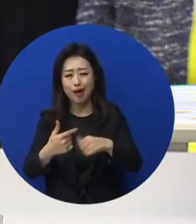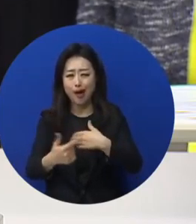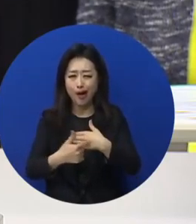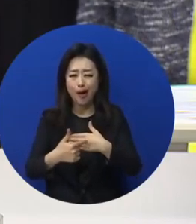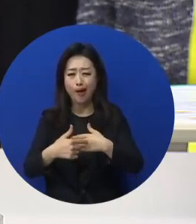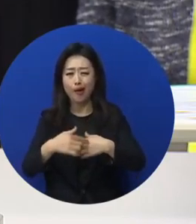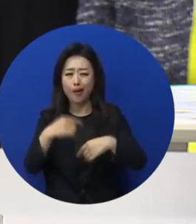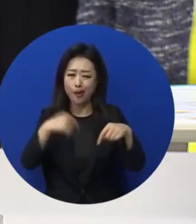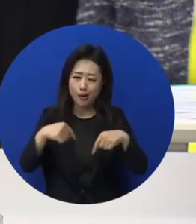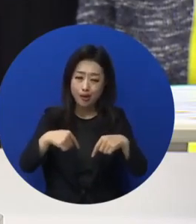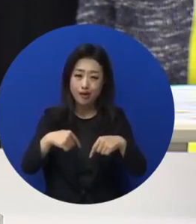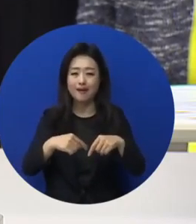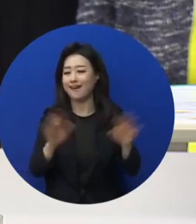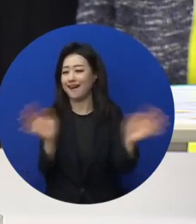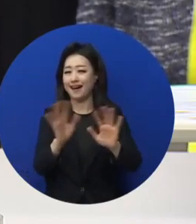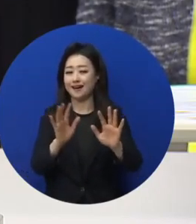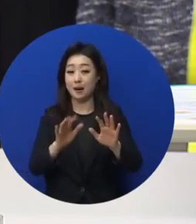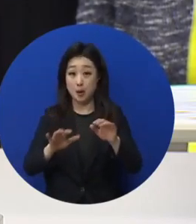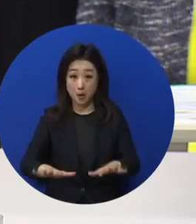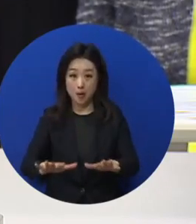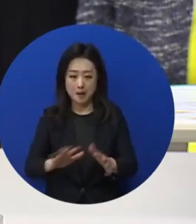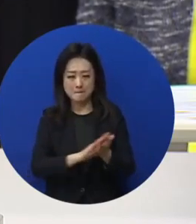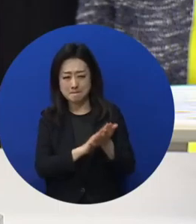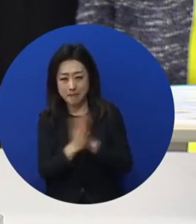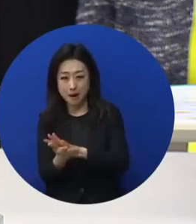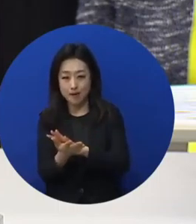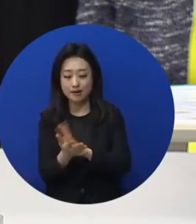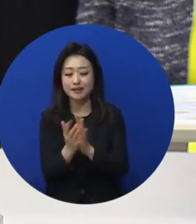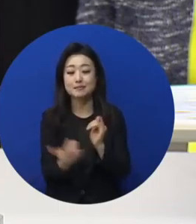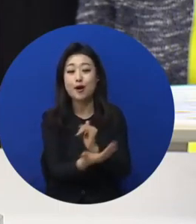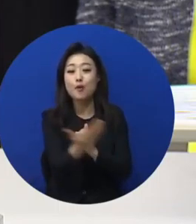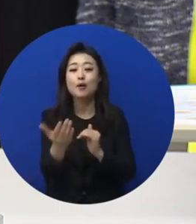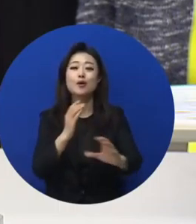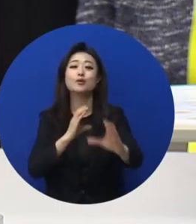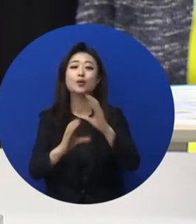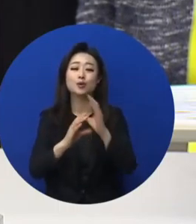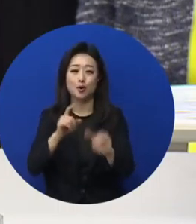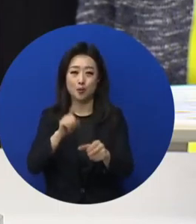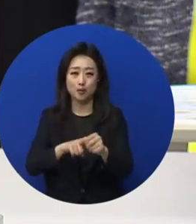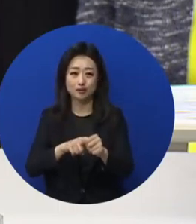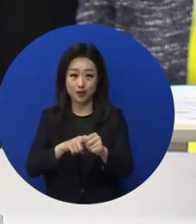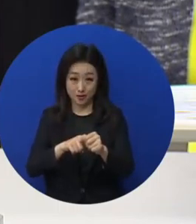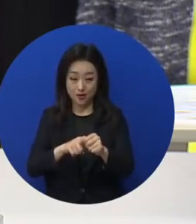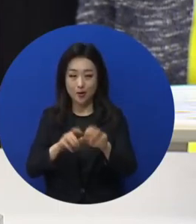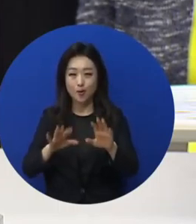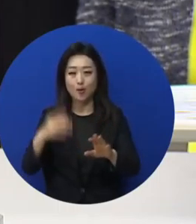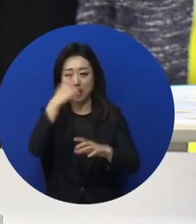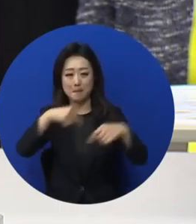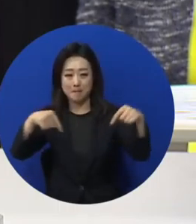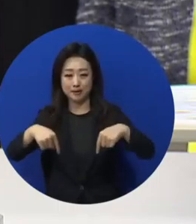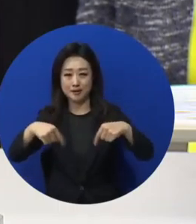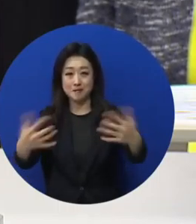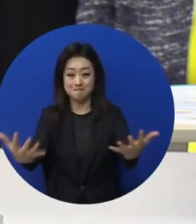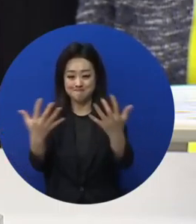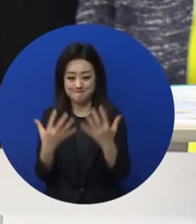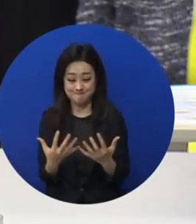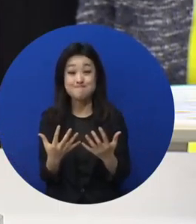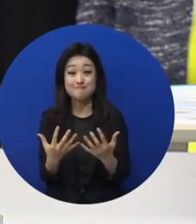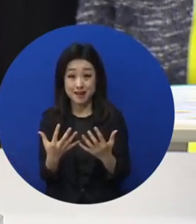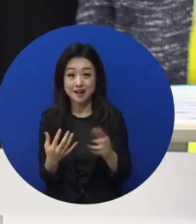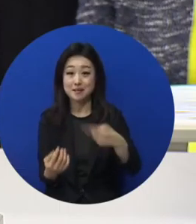깨고 시민들의 적극적인 참여와 소통을 통해서 공개 면접을 진행하고자 합니다. 우리 당